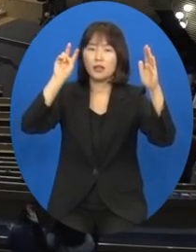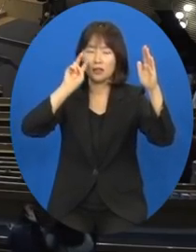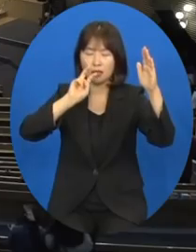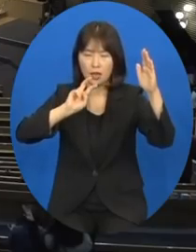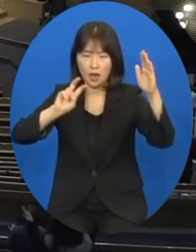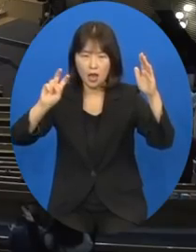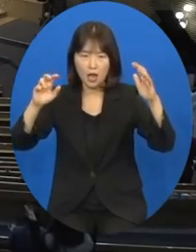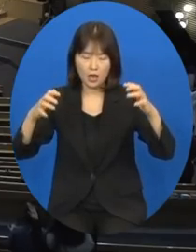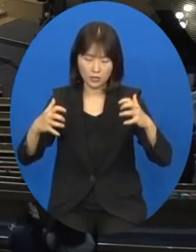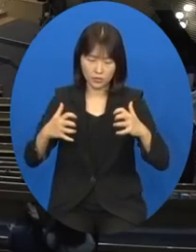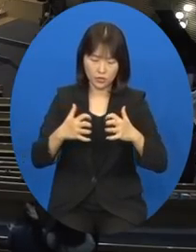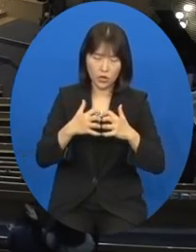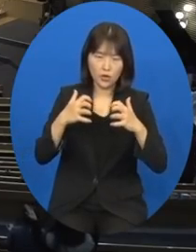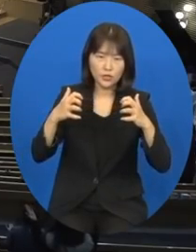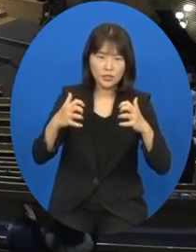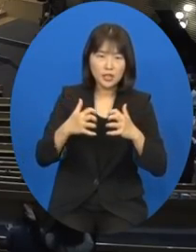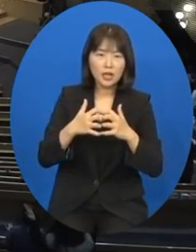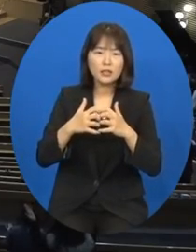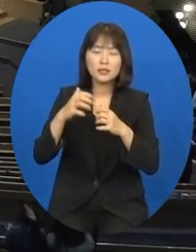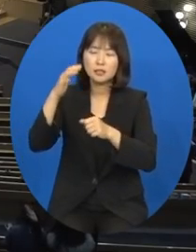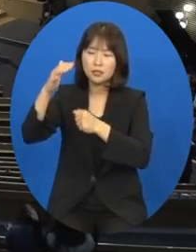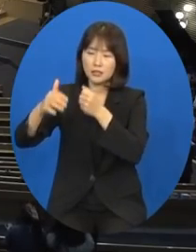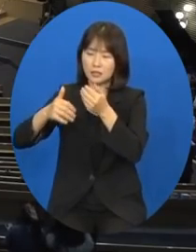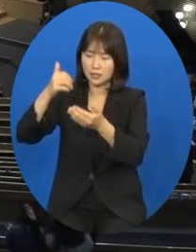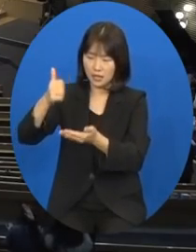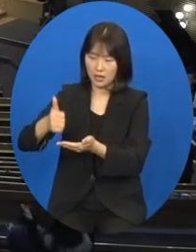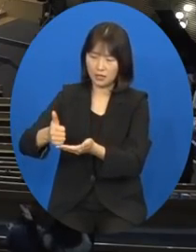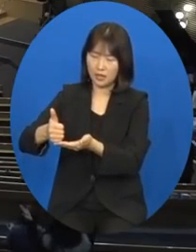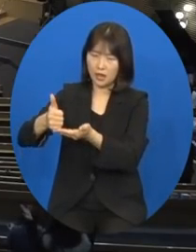we talk